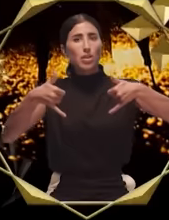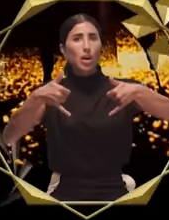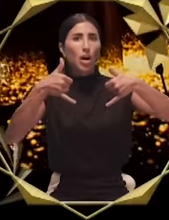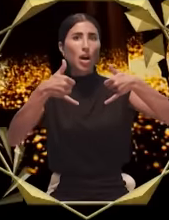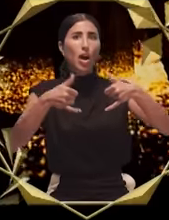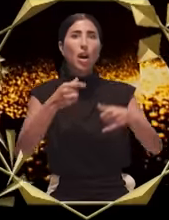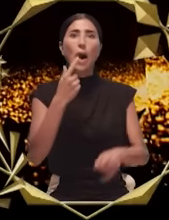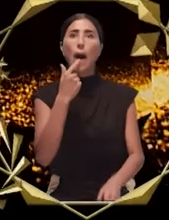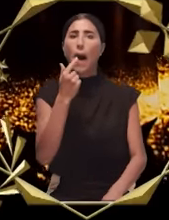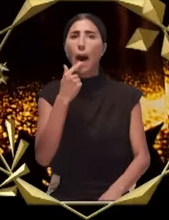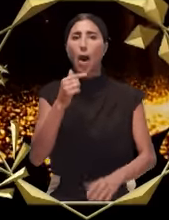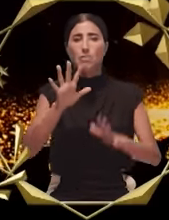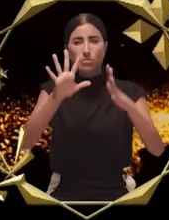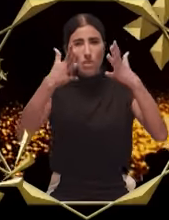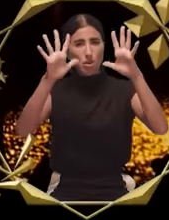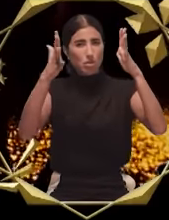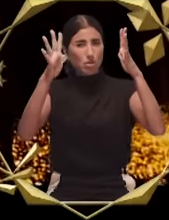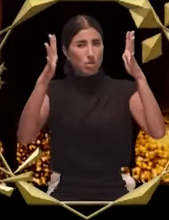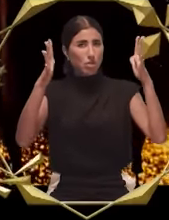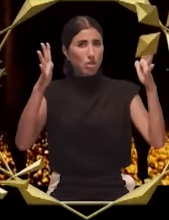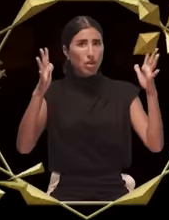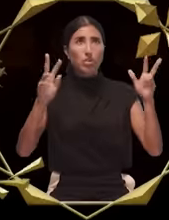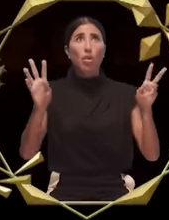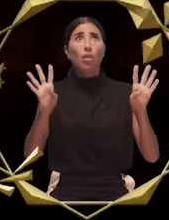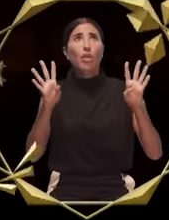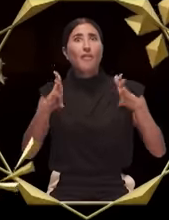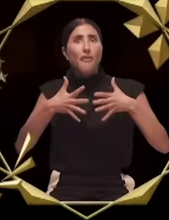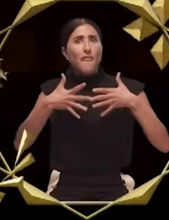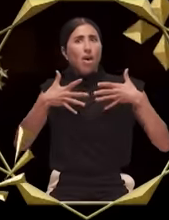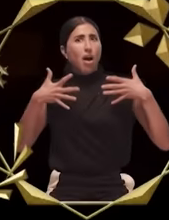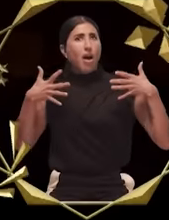سحريا أحمر يضوي يضوي ضياء